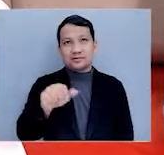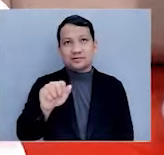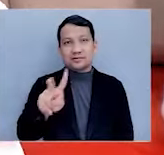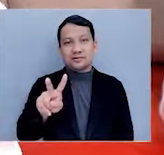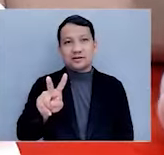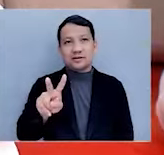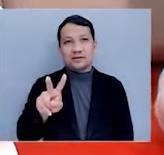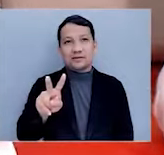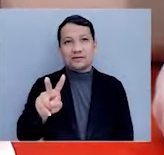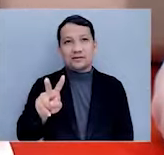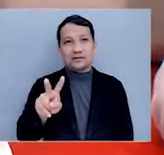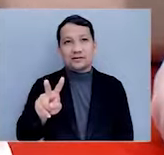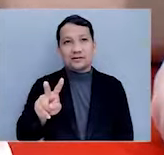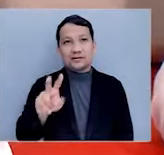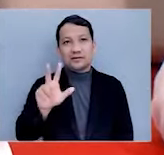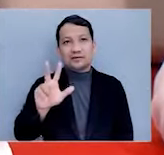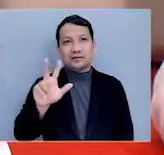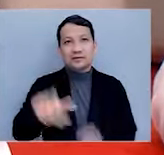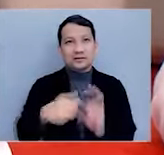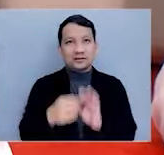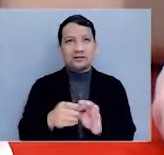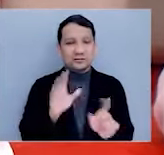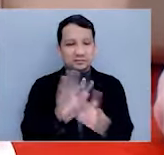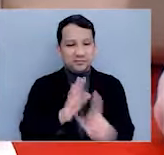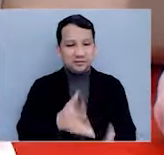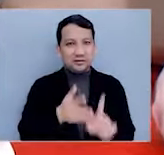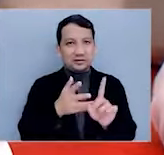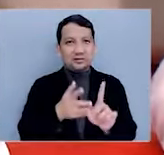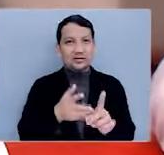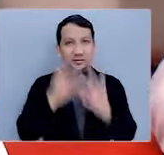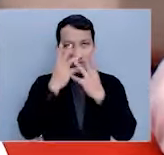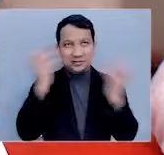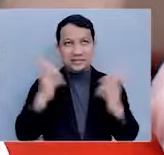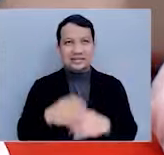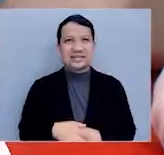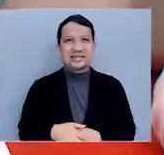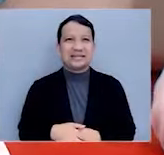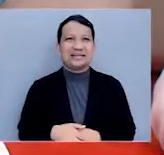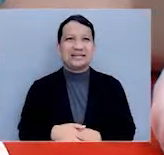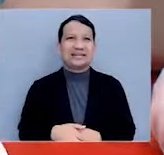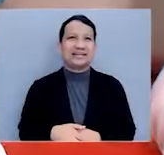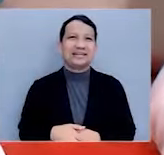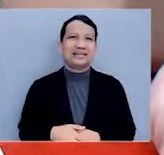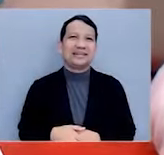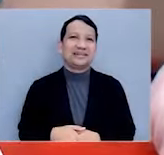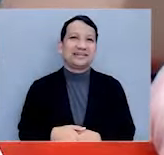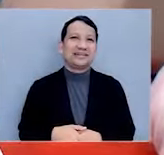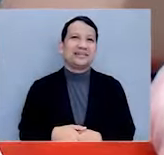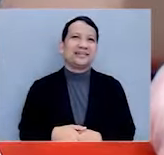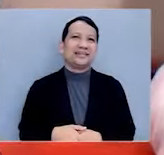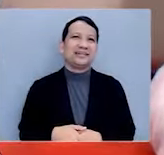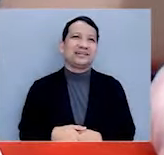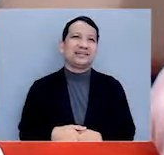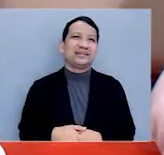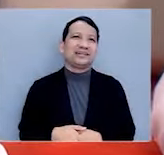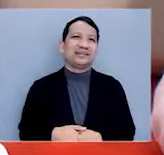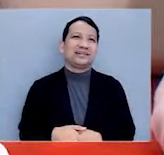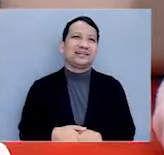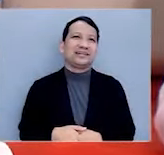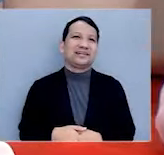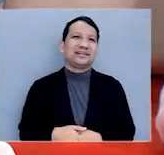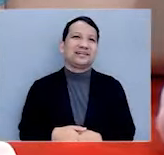19. Ah, happy birthday. Yeah. Pero hindi siya ang bida for today, kaya galit siya. Bumama. Ayan, nabibisi ito. Galit siya